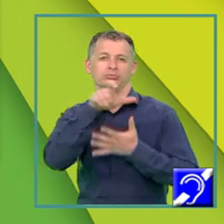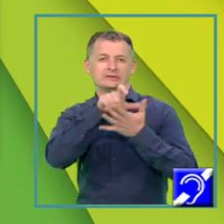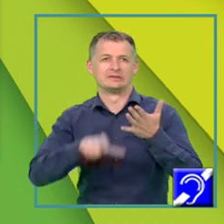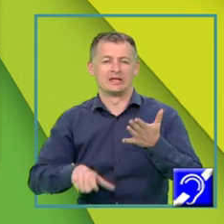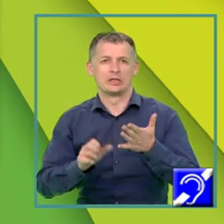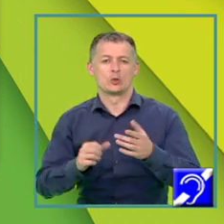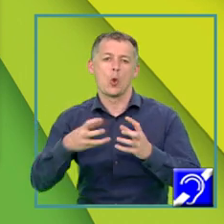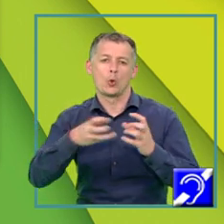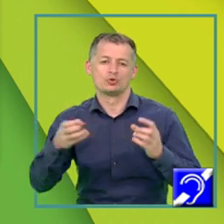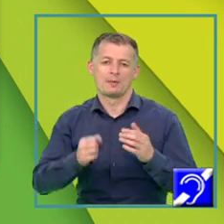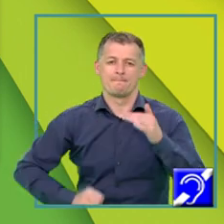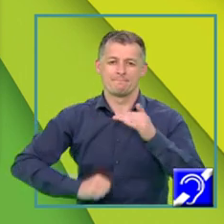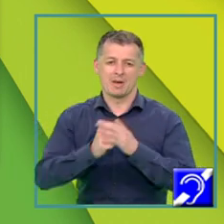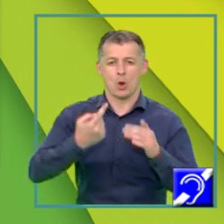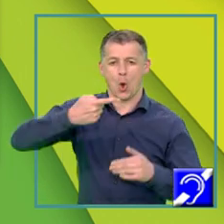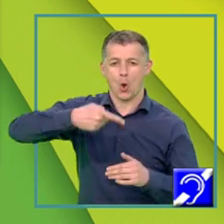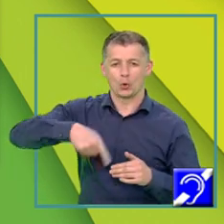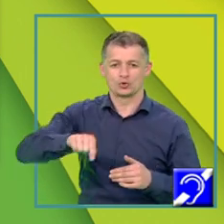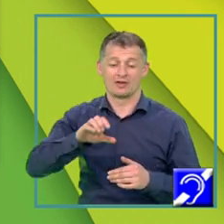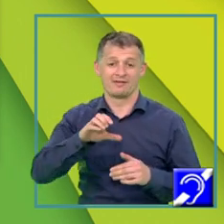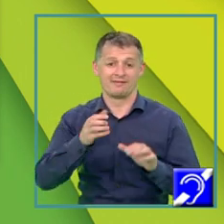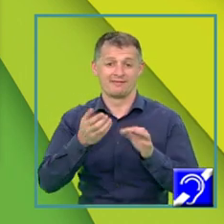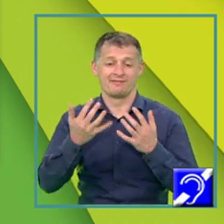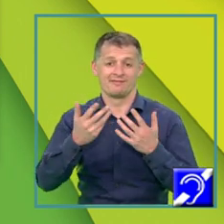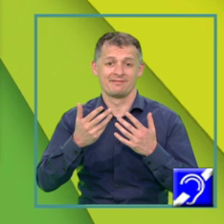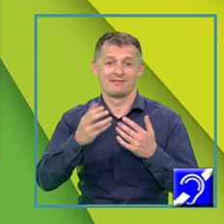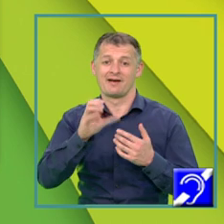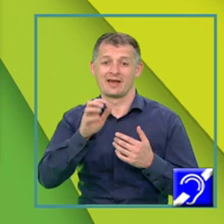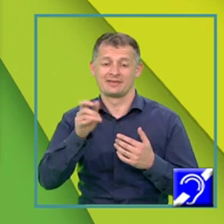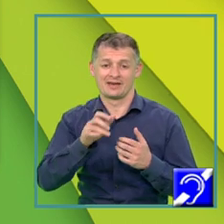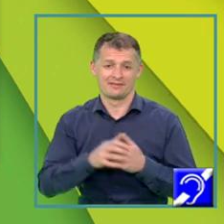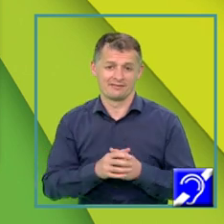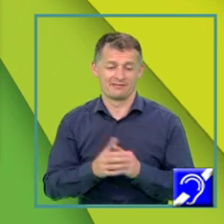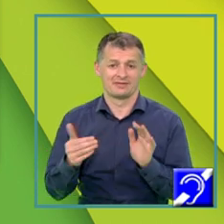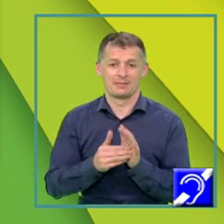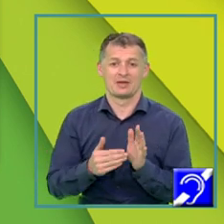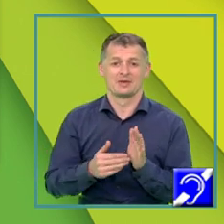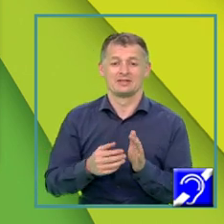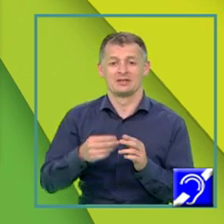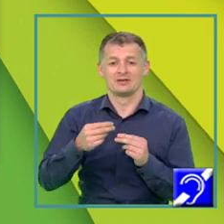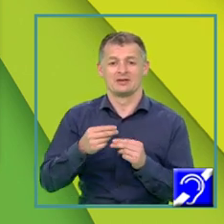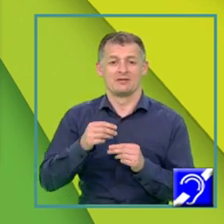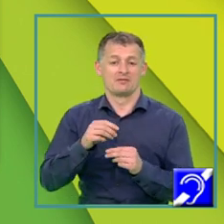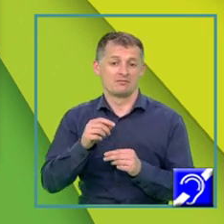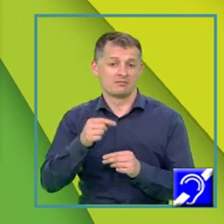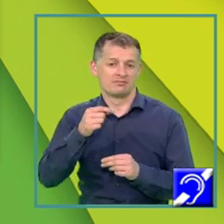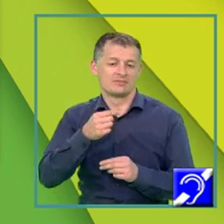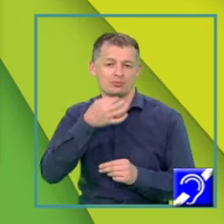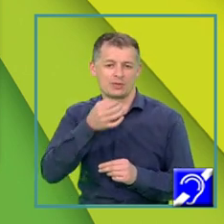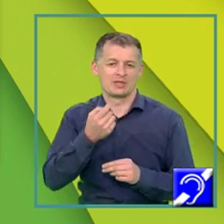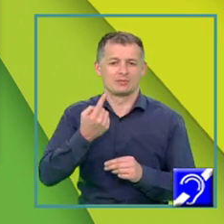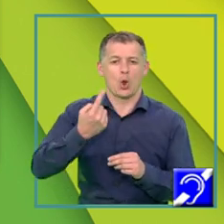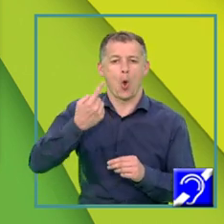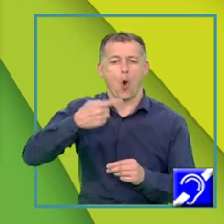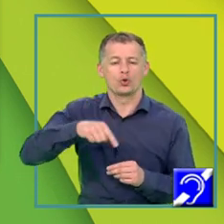lungimea de maximum 100 de caractere va trebui să declarăm un tablou unidimensional cu 101 elemente de și primul caracter va